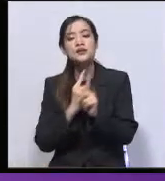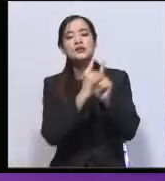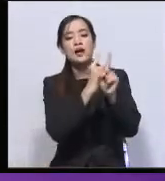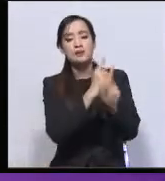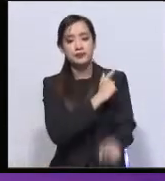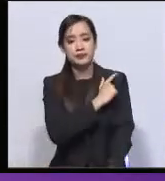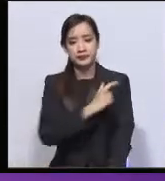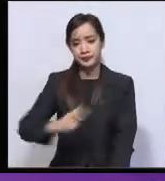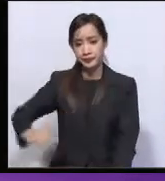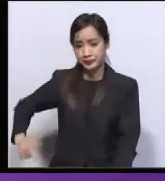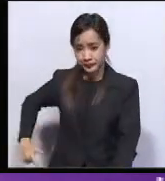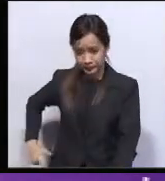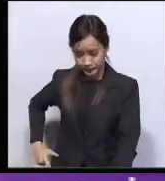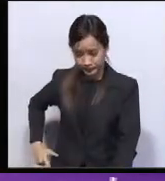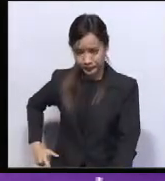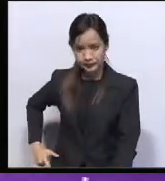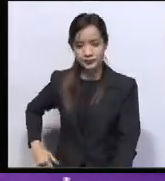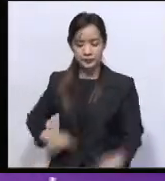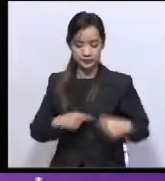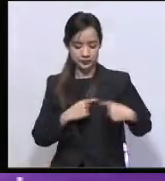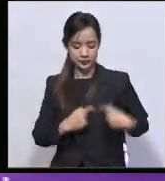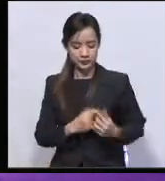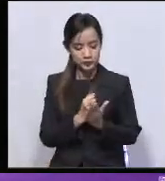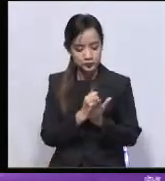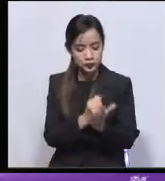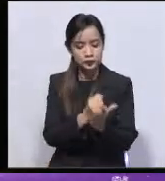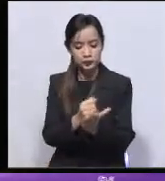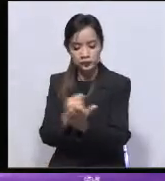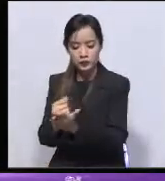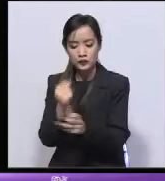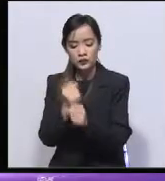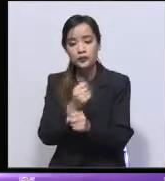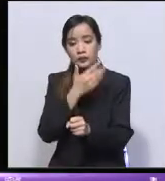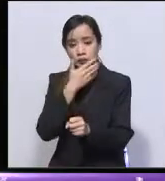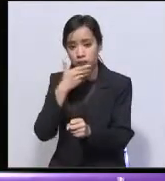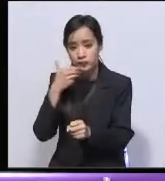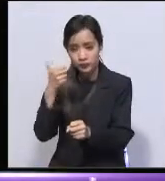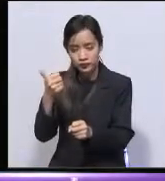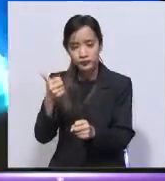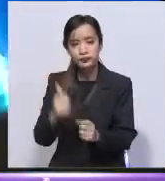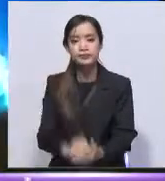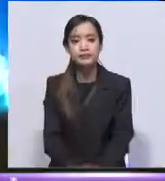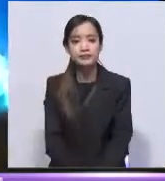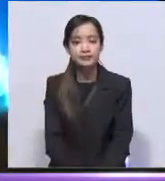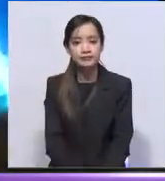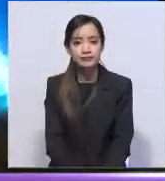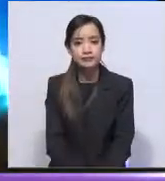าทสมเด็จพระเจ้าอยู่หัวด้วยจิตอาสาเราทำความดีด้วยหัวใจค่ะ